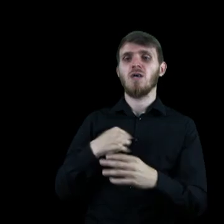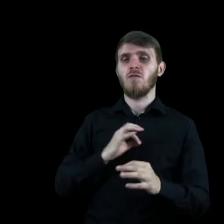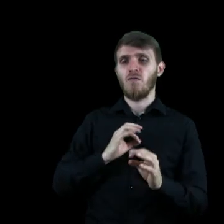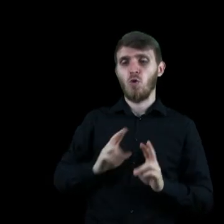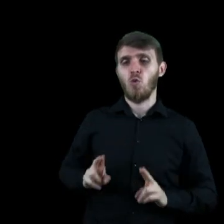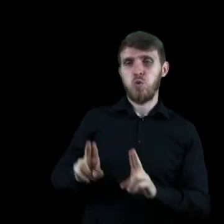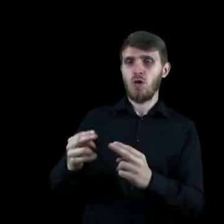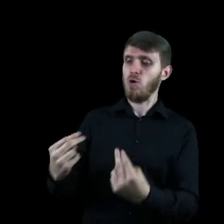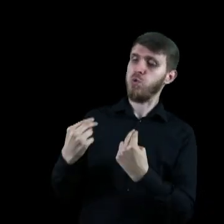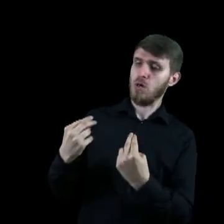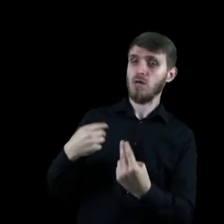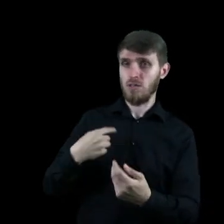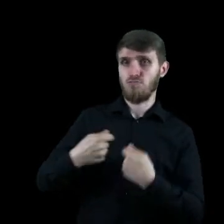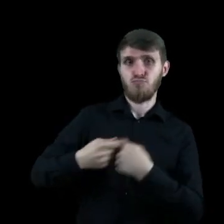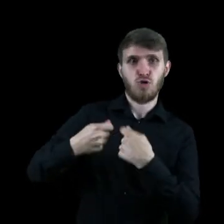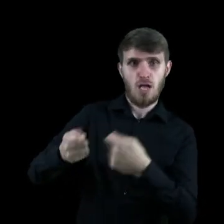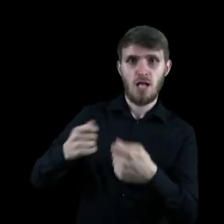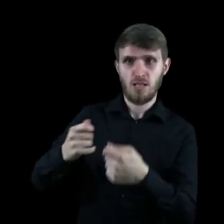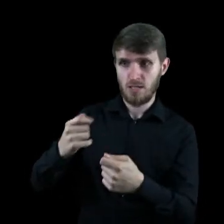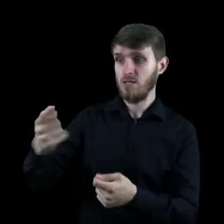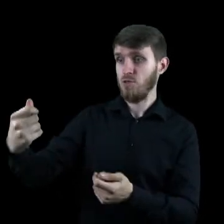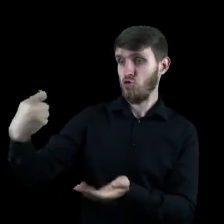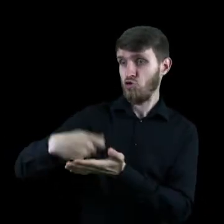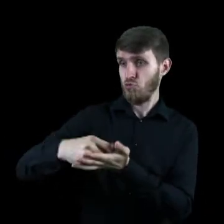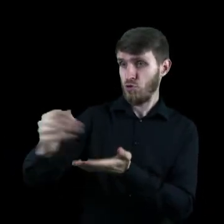albo sprzedając udziały w firmie,